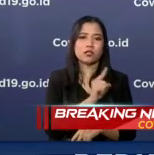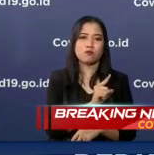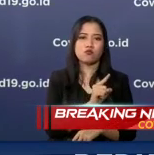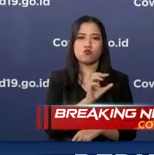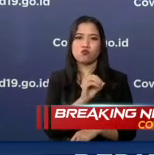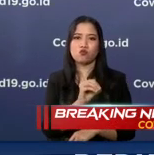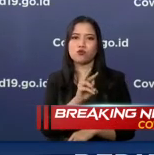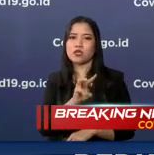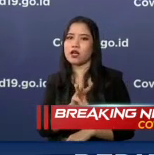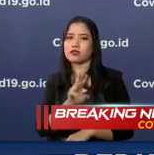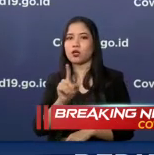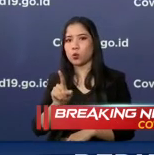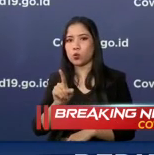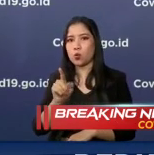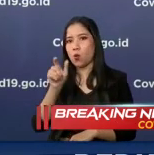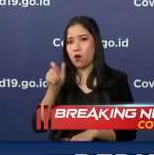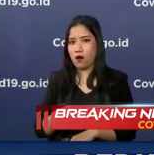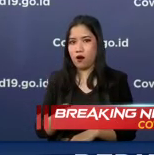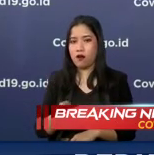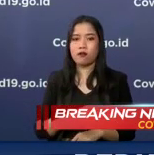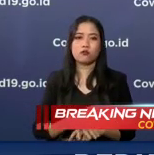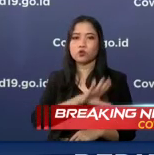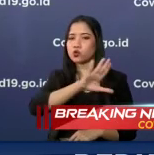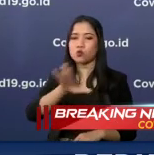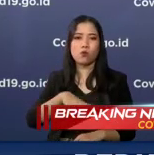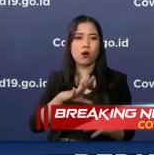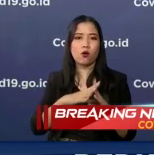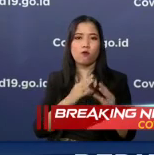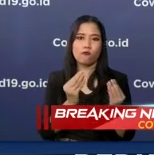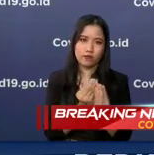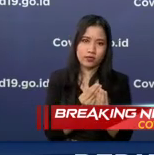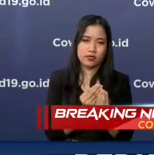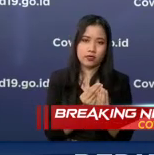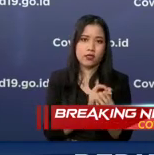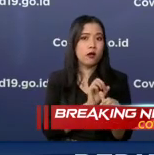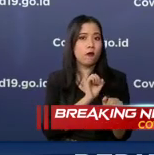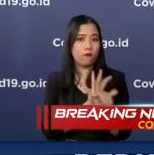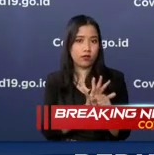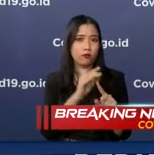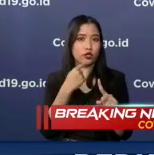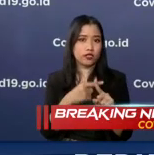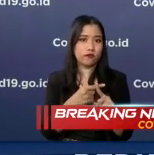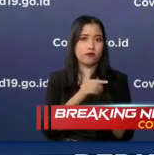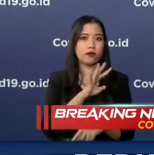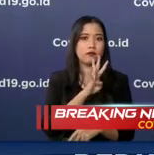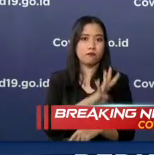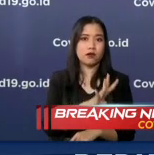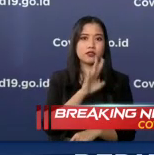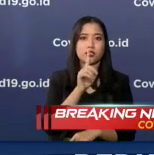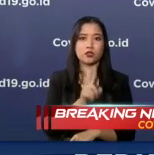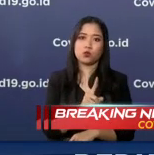1031 orang sehingga akumulasi total positif yang telah kita miliki sebanyak 40